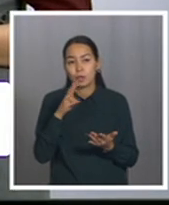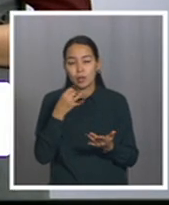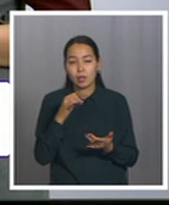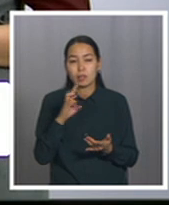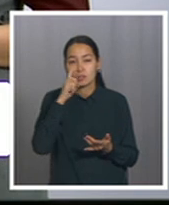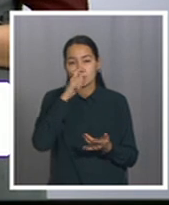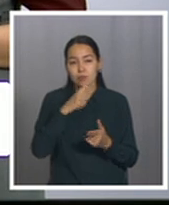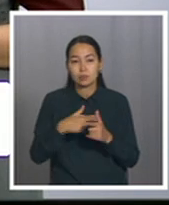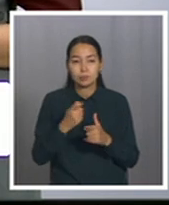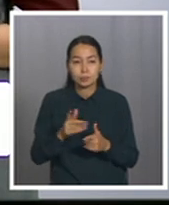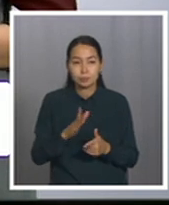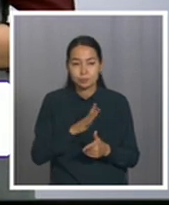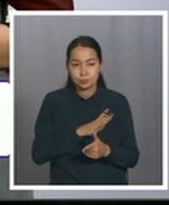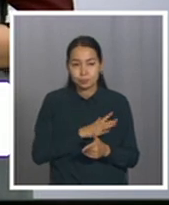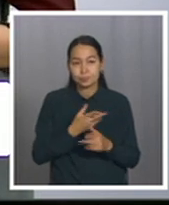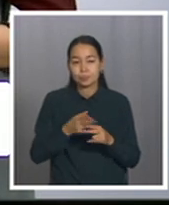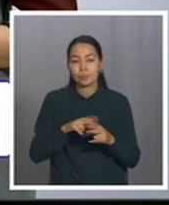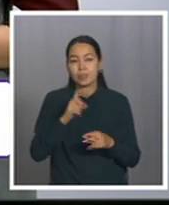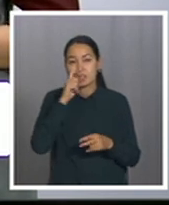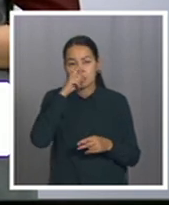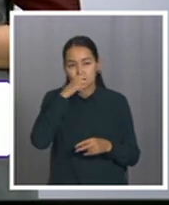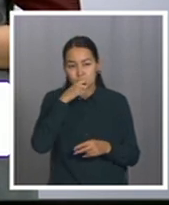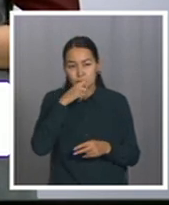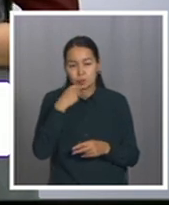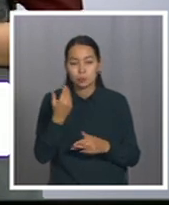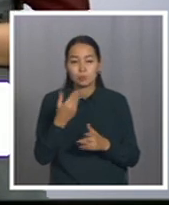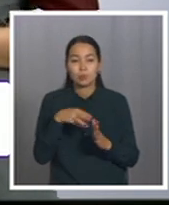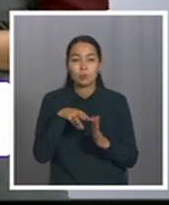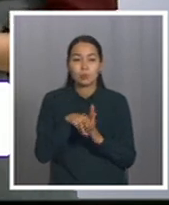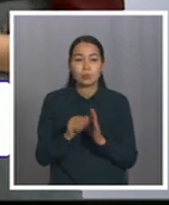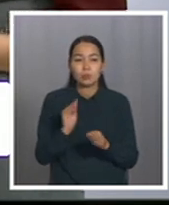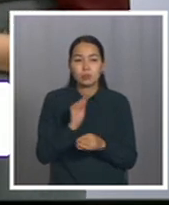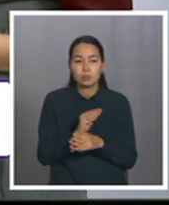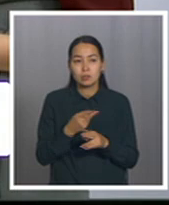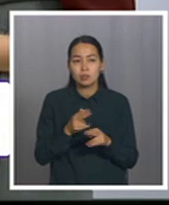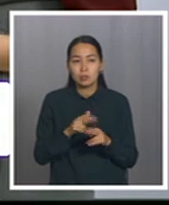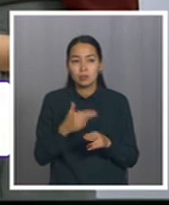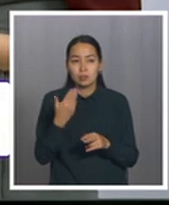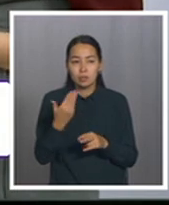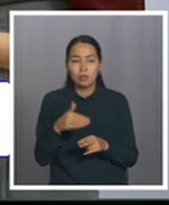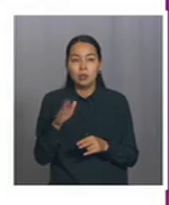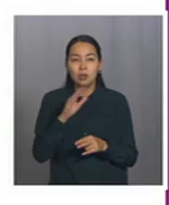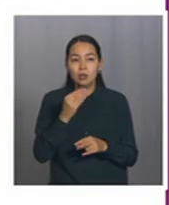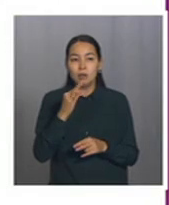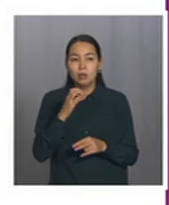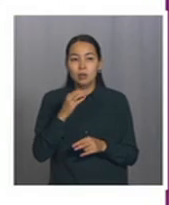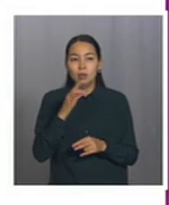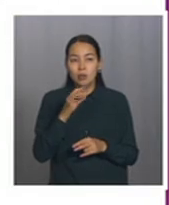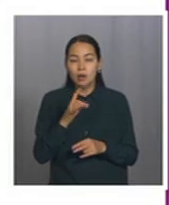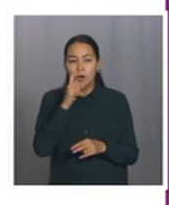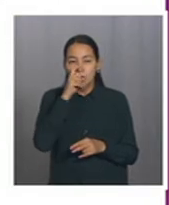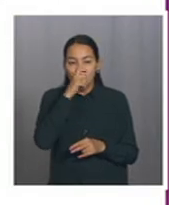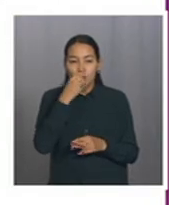аталган. Жане кышкыл деп касына кошумча косуу онун курамындагы фосфор кышкылынын болууна